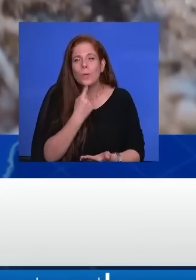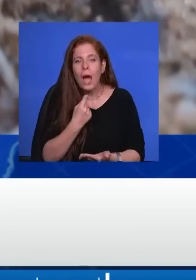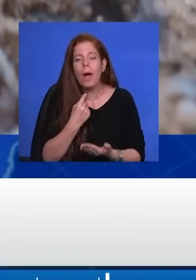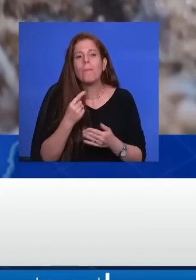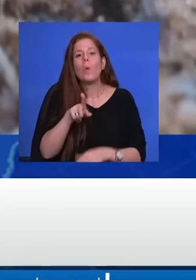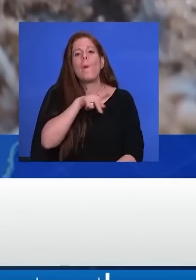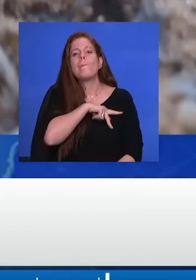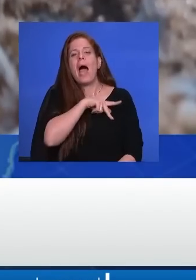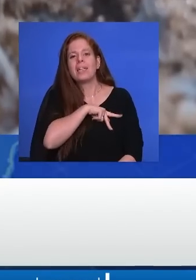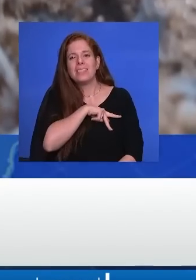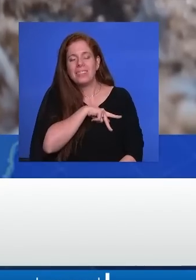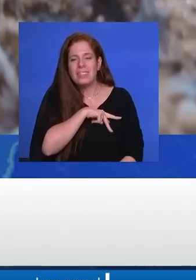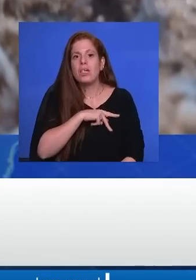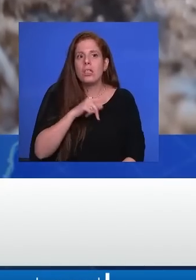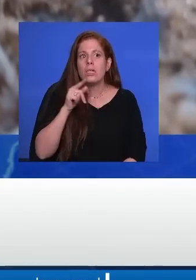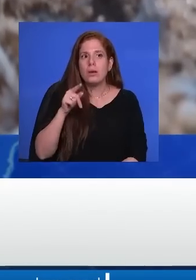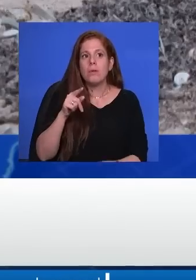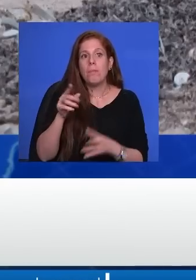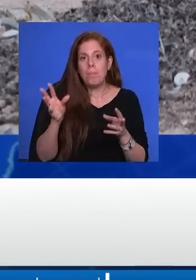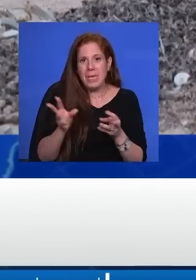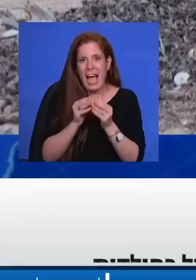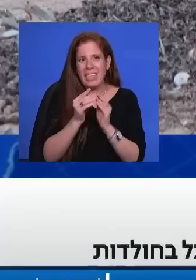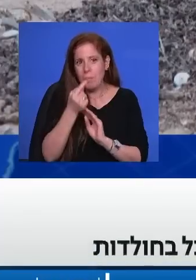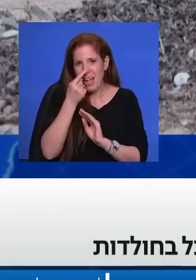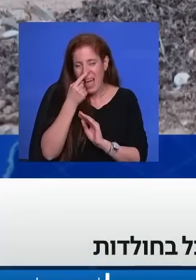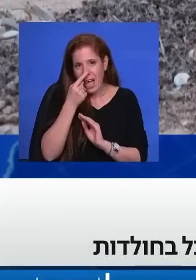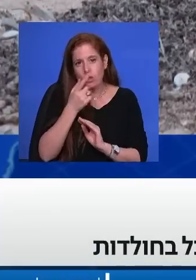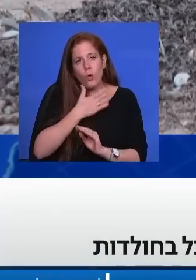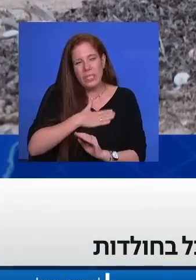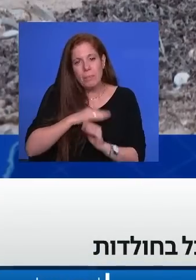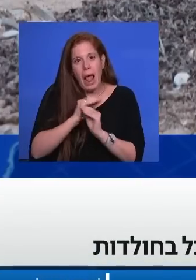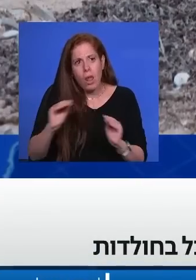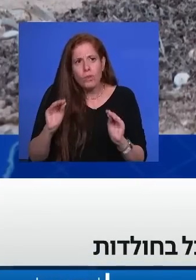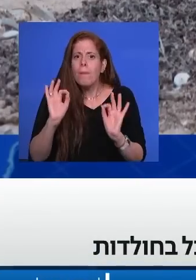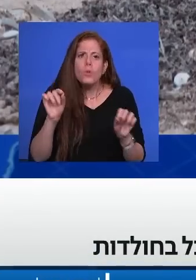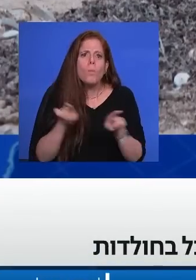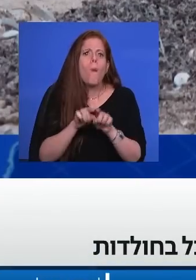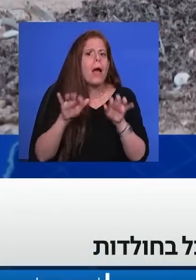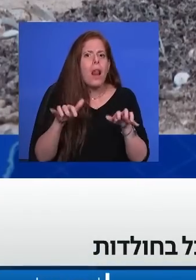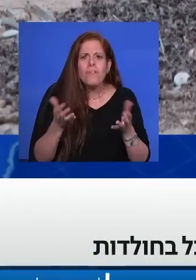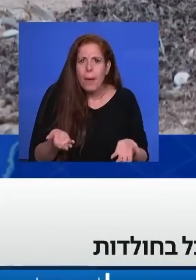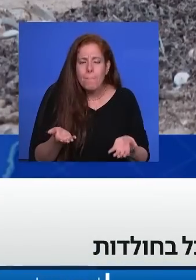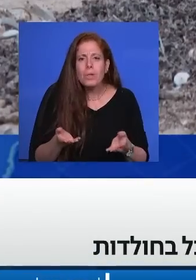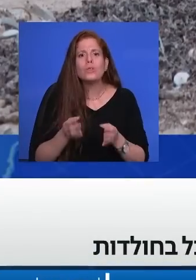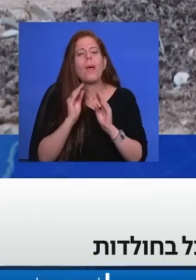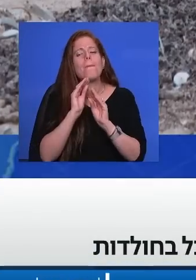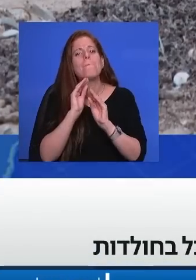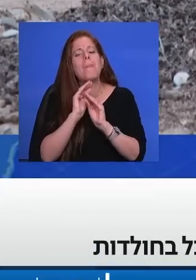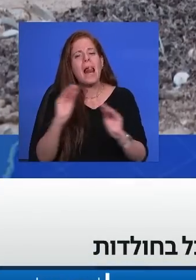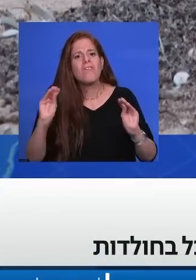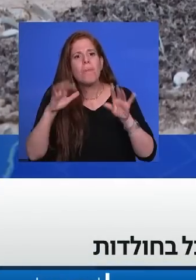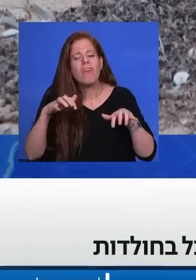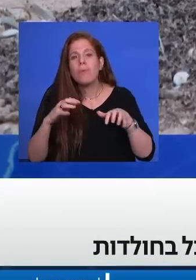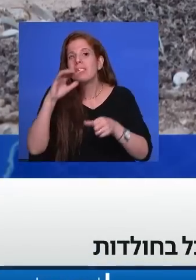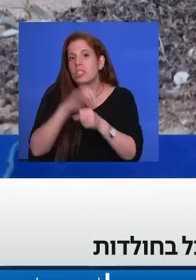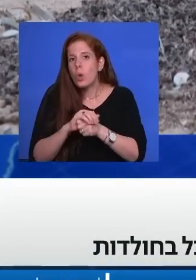פרס, ביחד עם הריח שהם רוצים לאלף אותם. בדיוק כמו בכלבים, שמאלפים כלבים לזהות ריח מסוים, זו